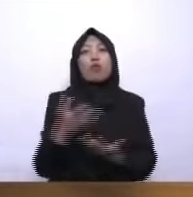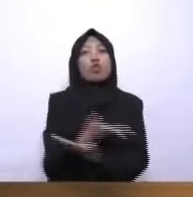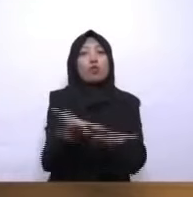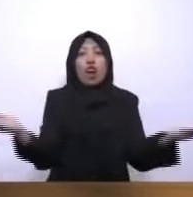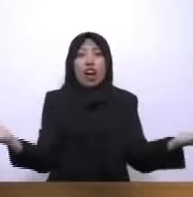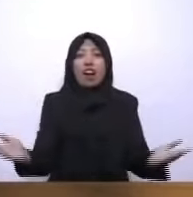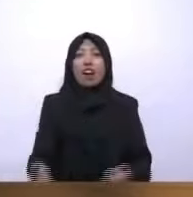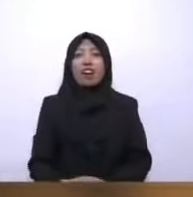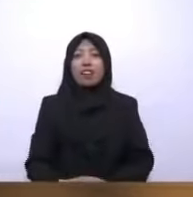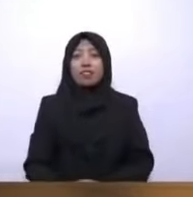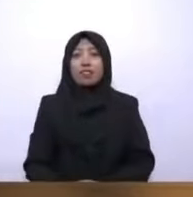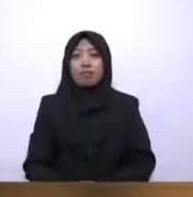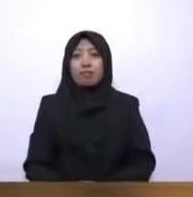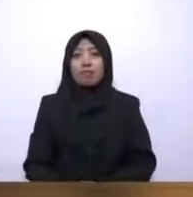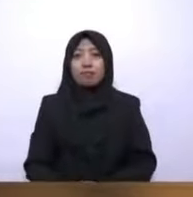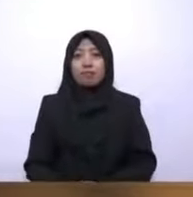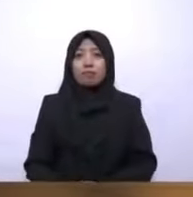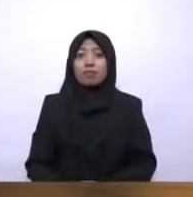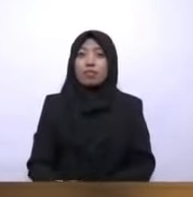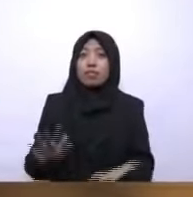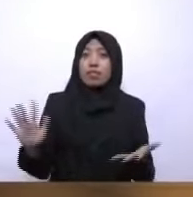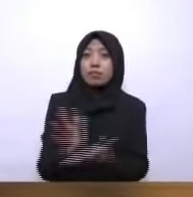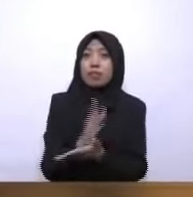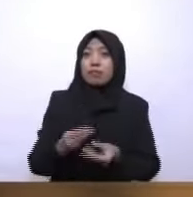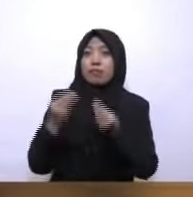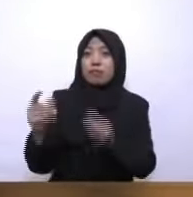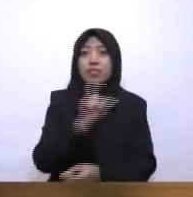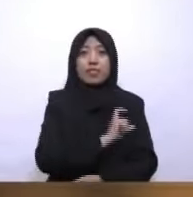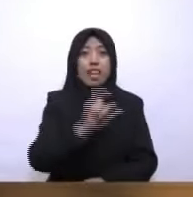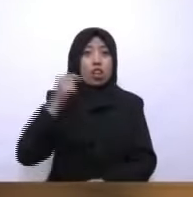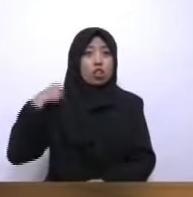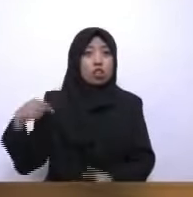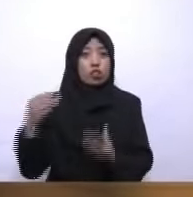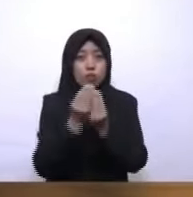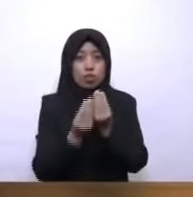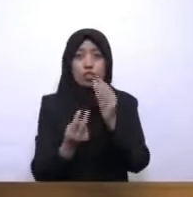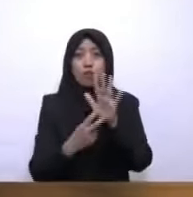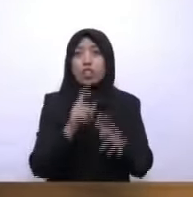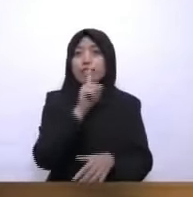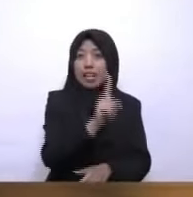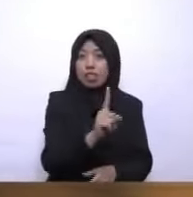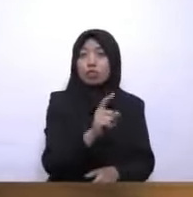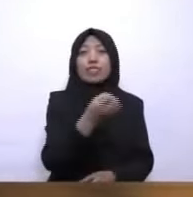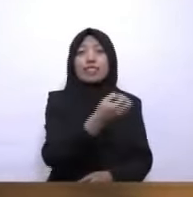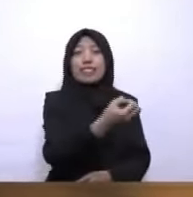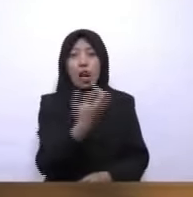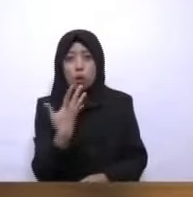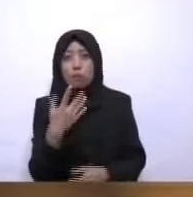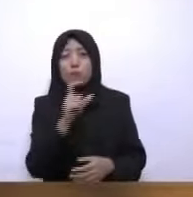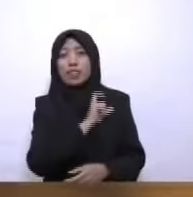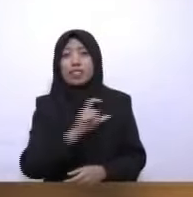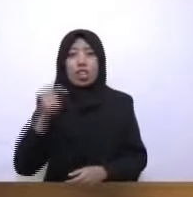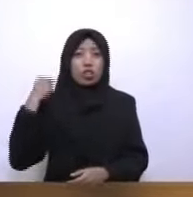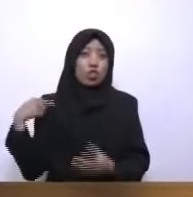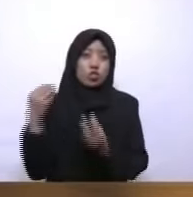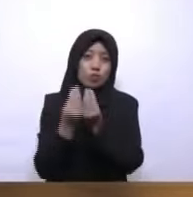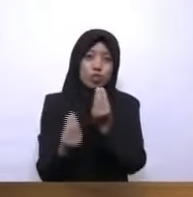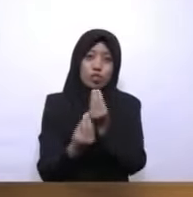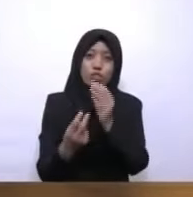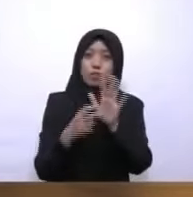Selanjutnya saya beri kesempatan Cawagub nomor urut 1 untuk menanggapi kembali jawaban Cawagub nomor urut 2. Waktu Anda 45